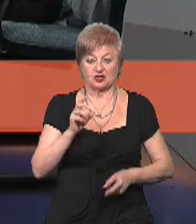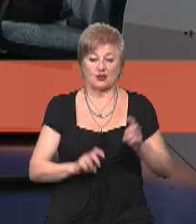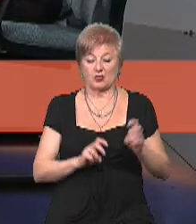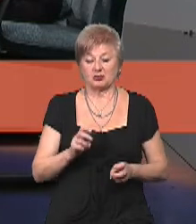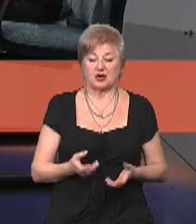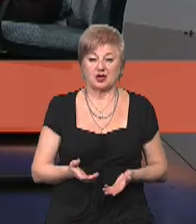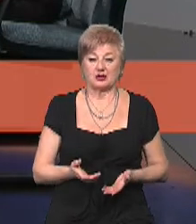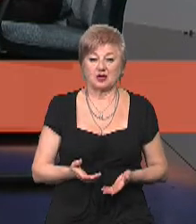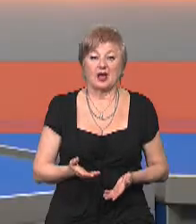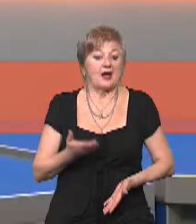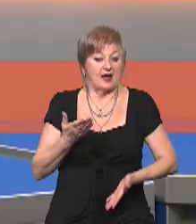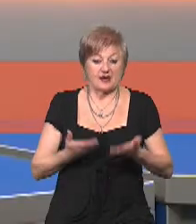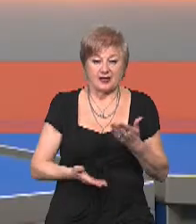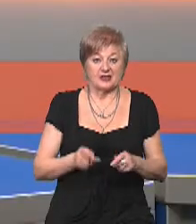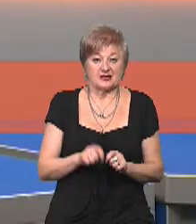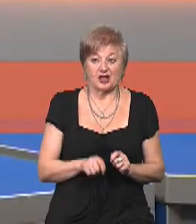предприятия. И если